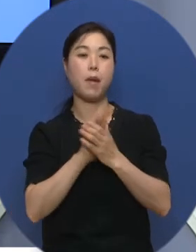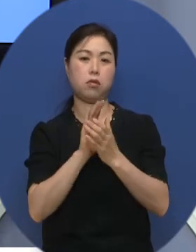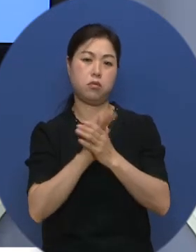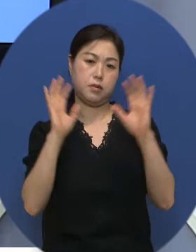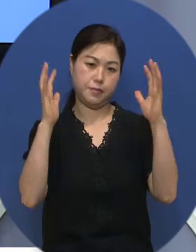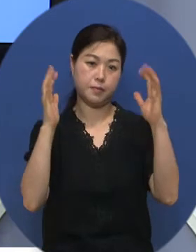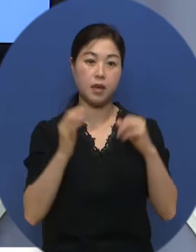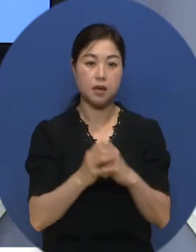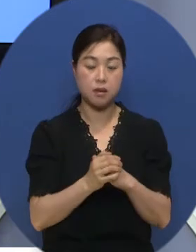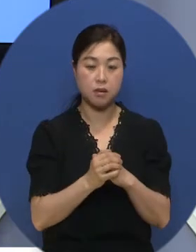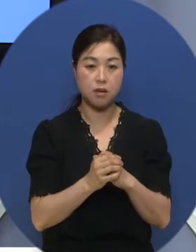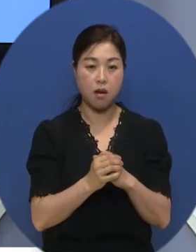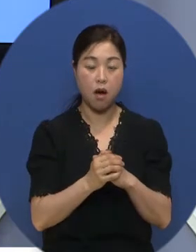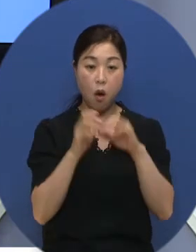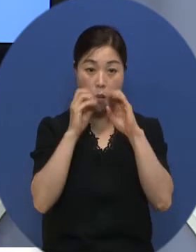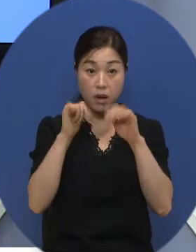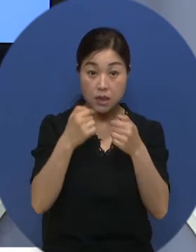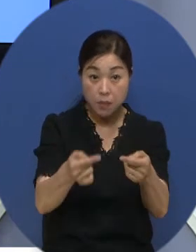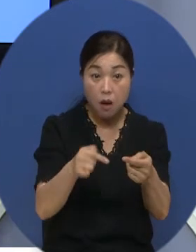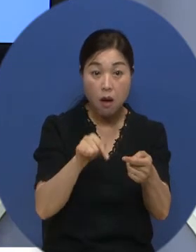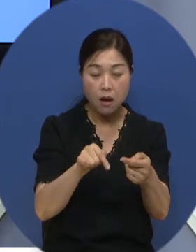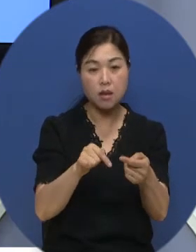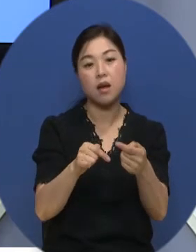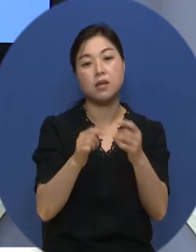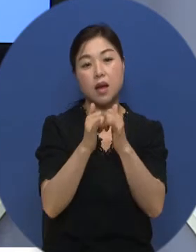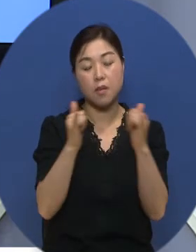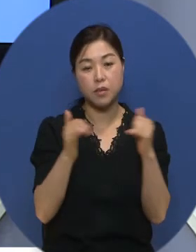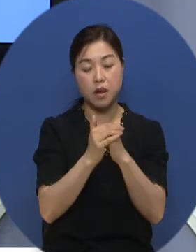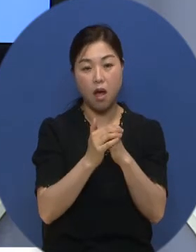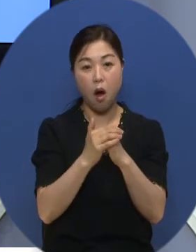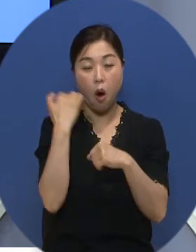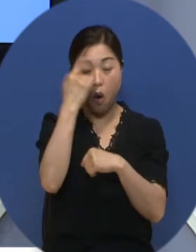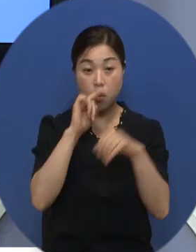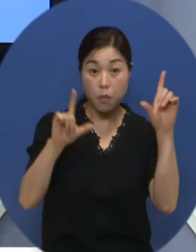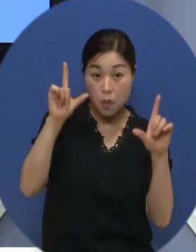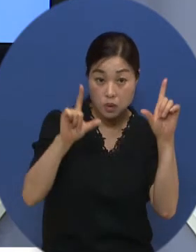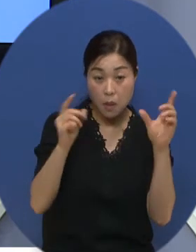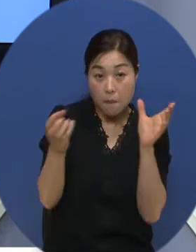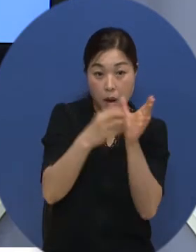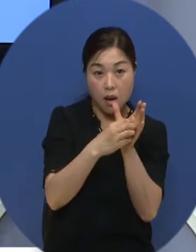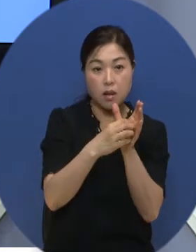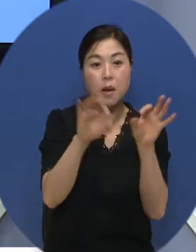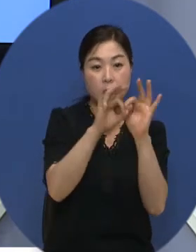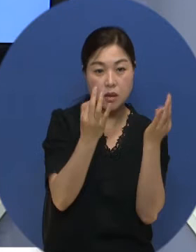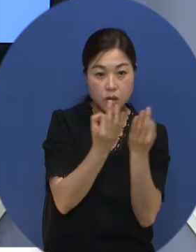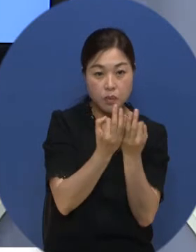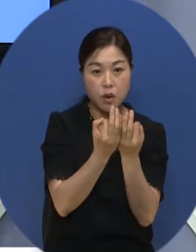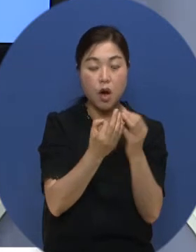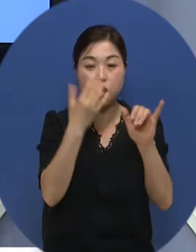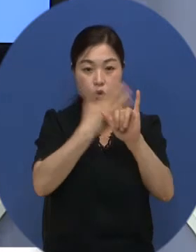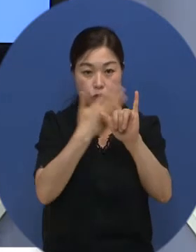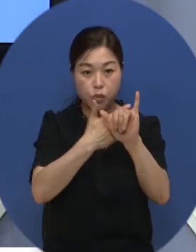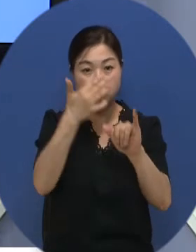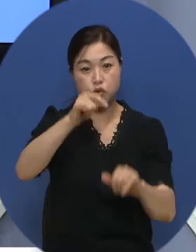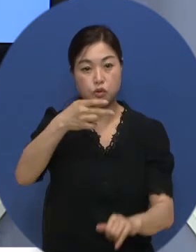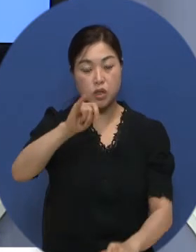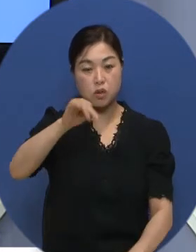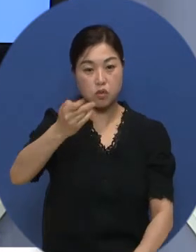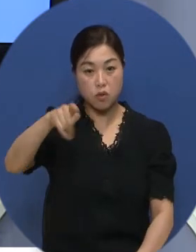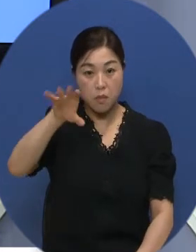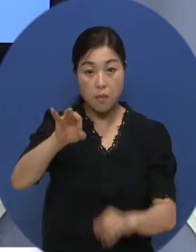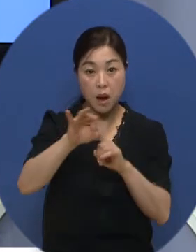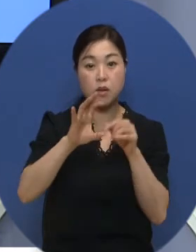캠페인에 참여한 관객들의 생생한 표정이 담긴 영상은 페이스북 유튜브 등 누리 소통 망을 통해 큰 호응을 얻고